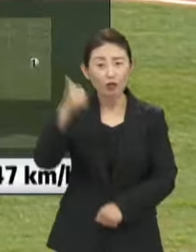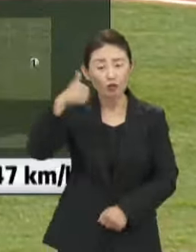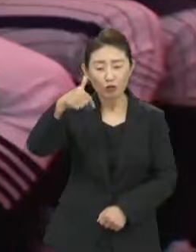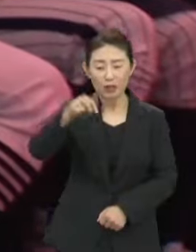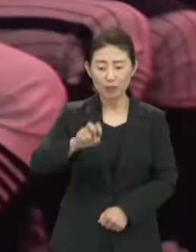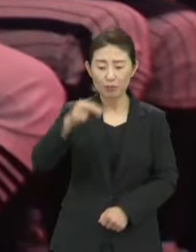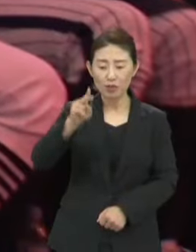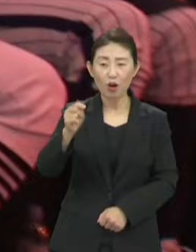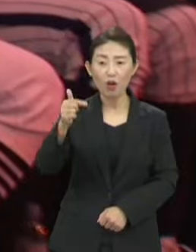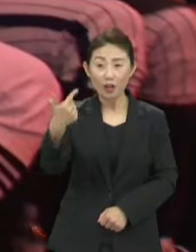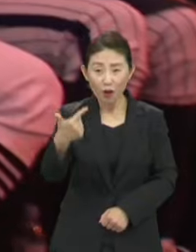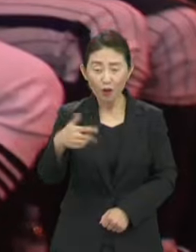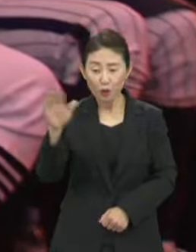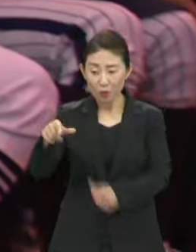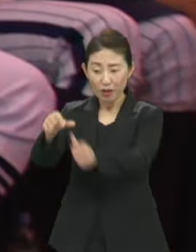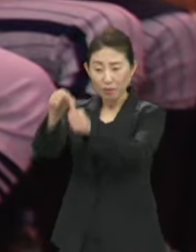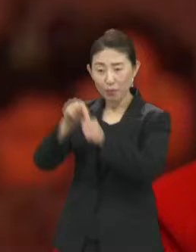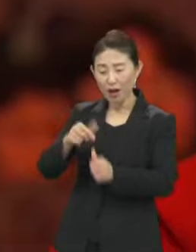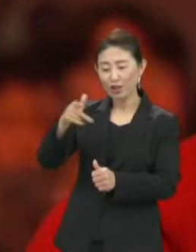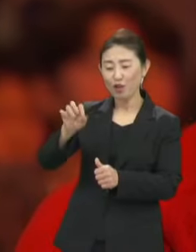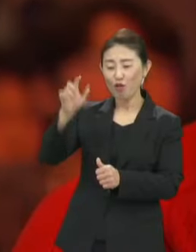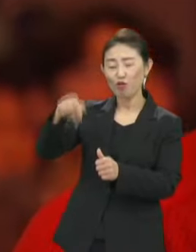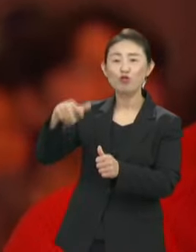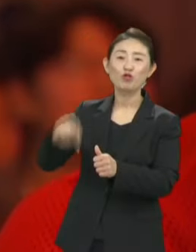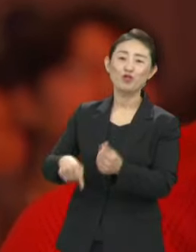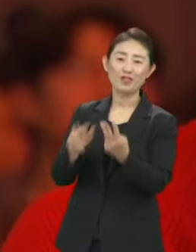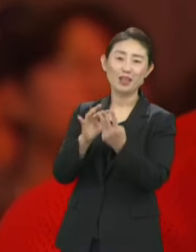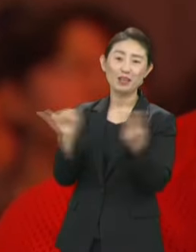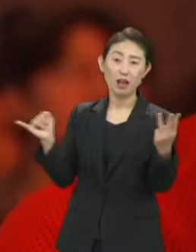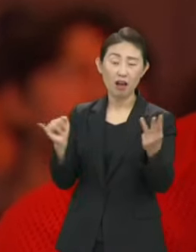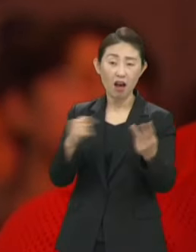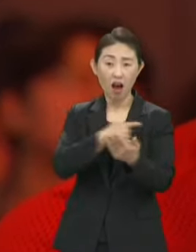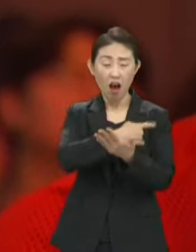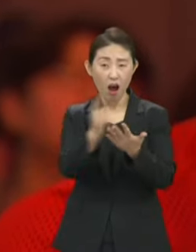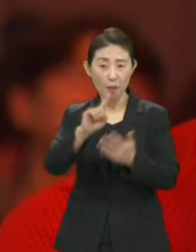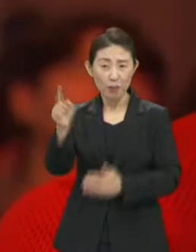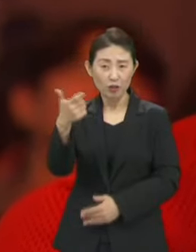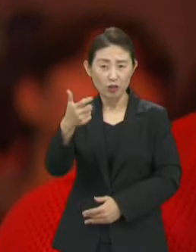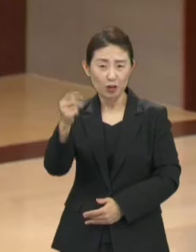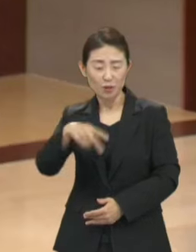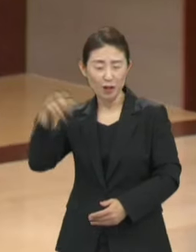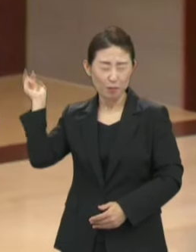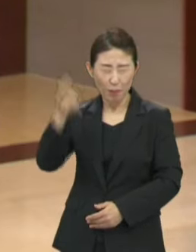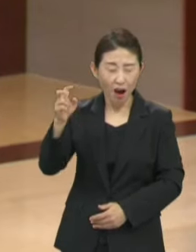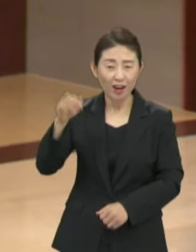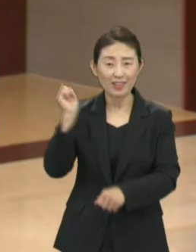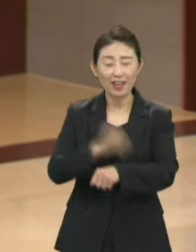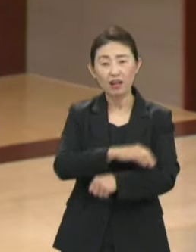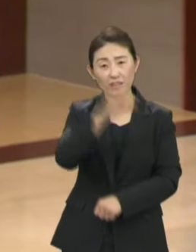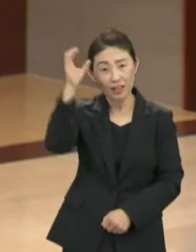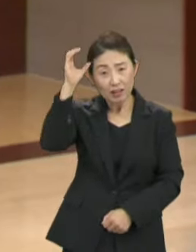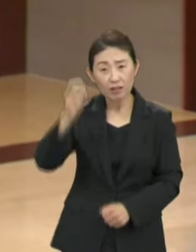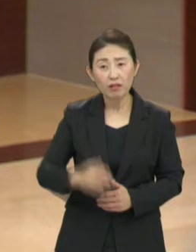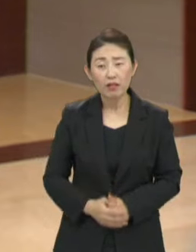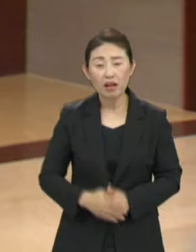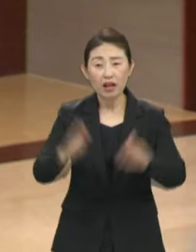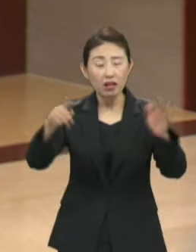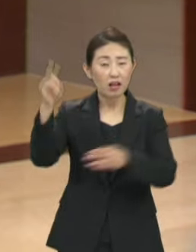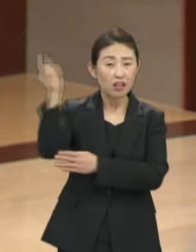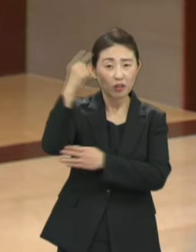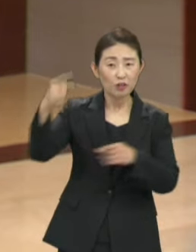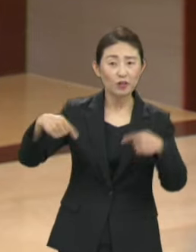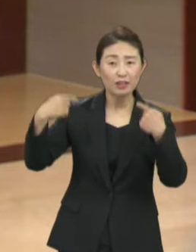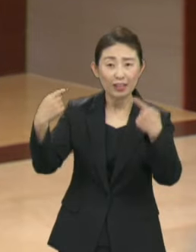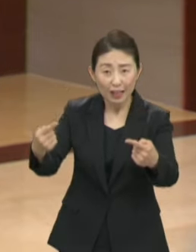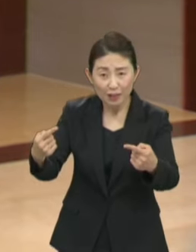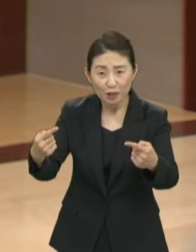이어 정우주까지 품은 한화는 이제 160km 트리오를 꿈꿉니다. 올 시즌 가을 야구에 도전하며